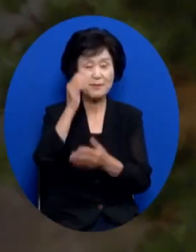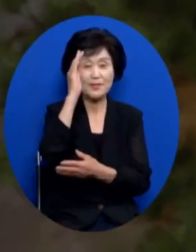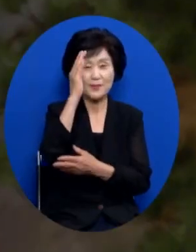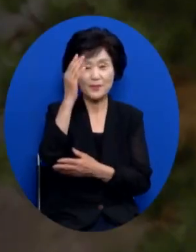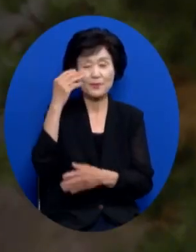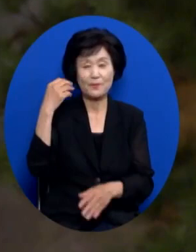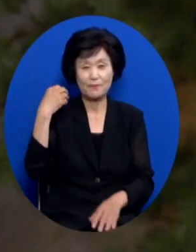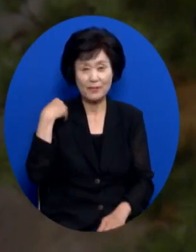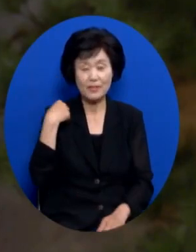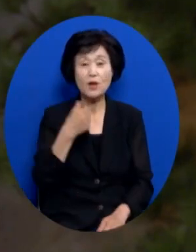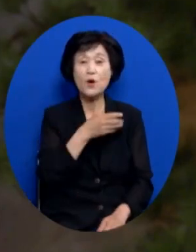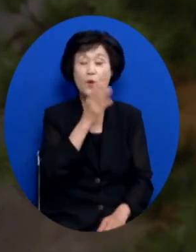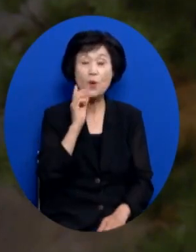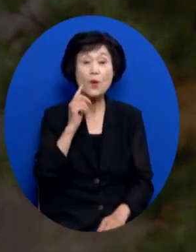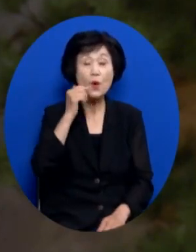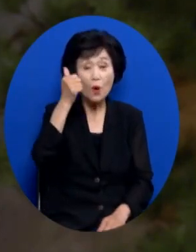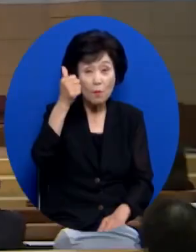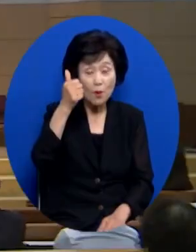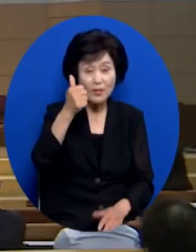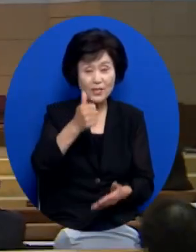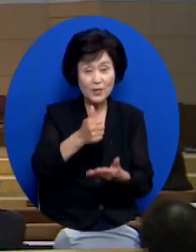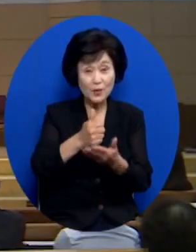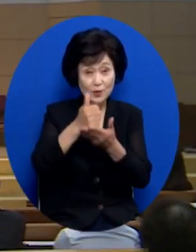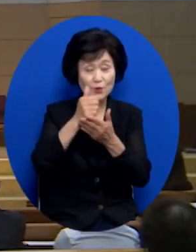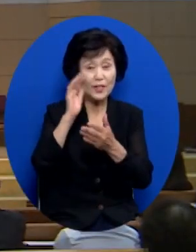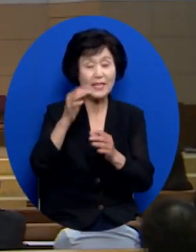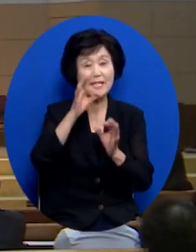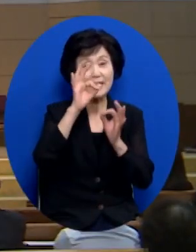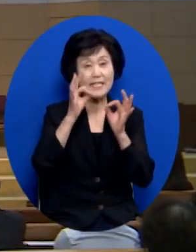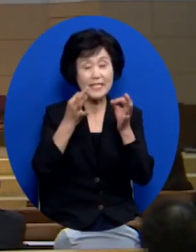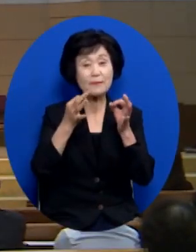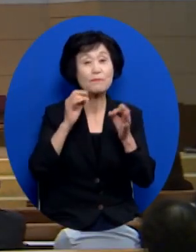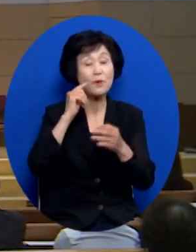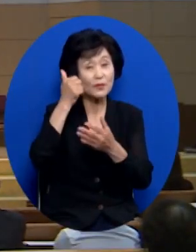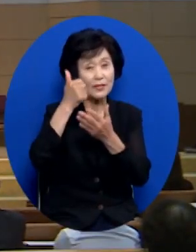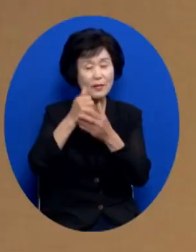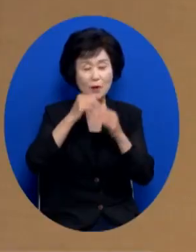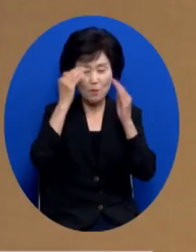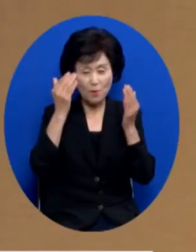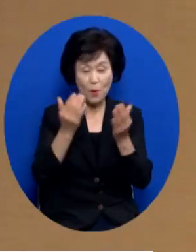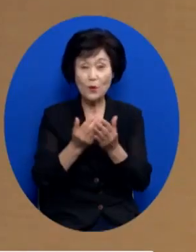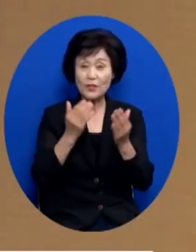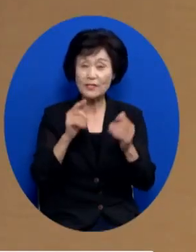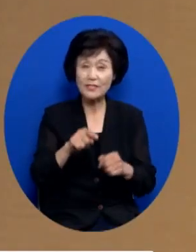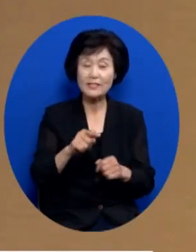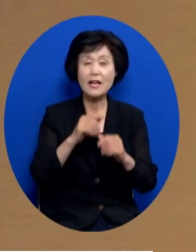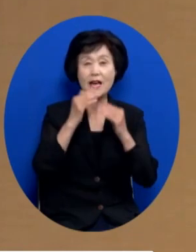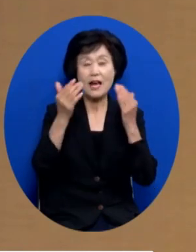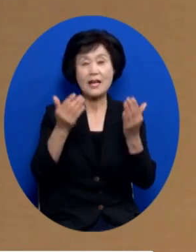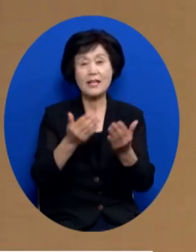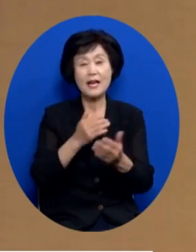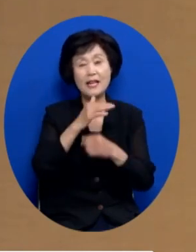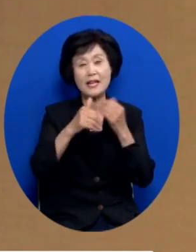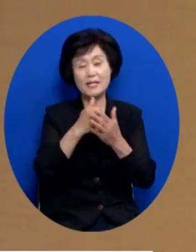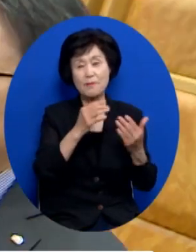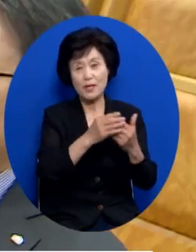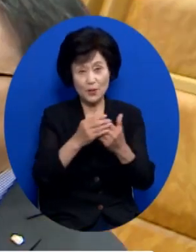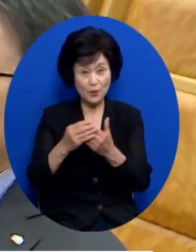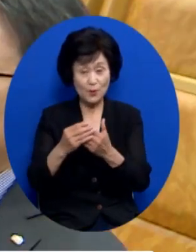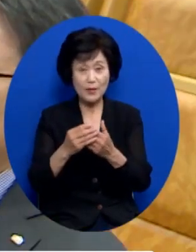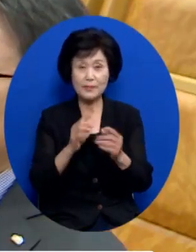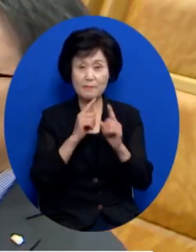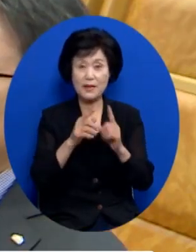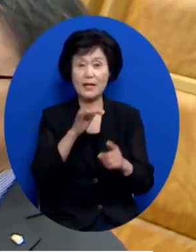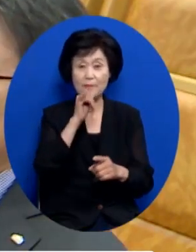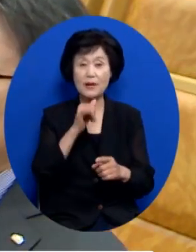가운데 원로 목사로 추대된 김철환 목사는 모든 것이 하나님의 인도하심이었다며 앞으로 오목천교회는 약속의